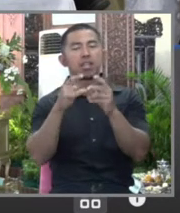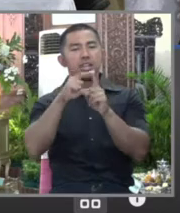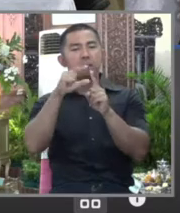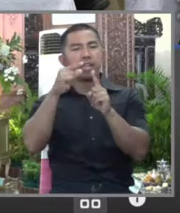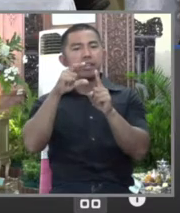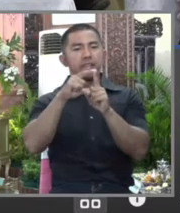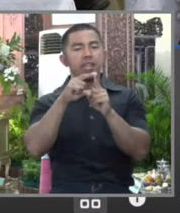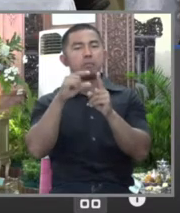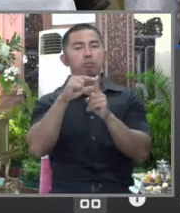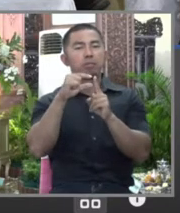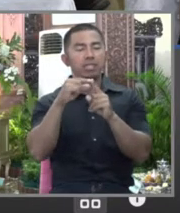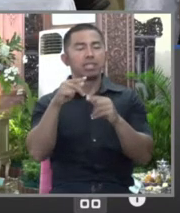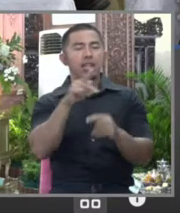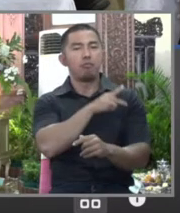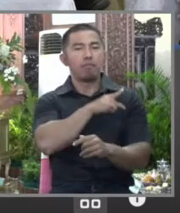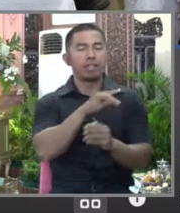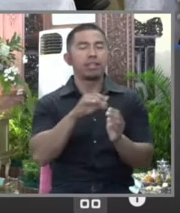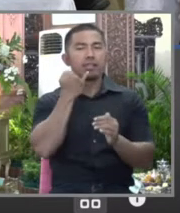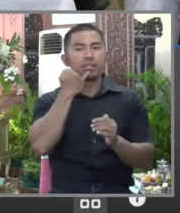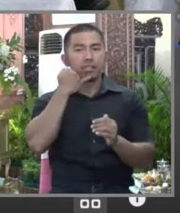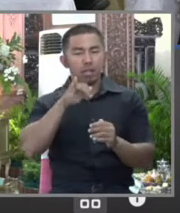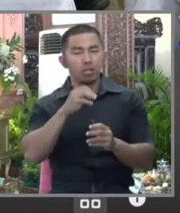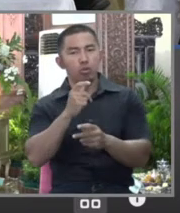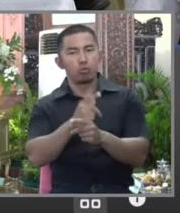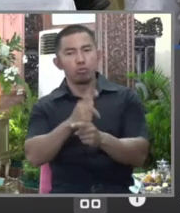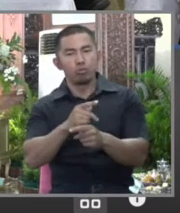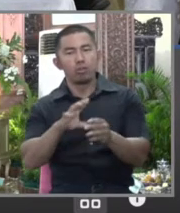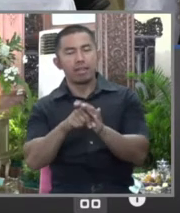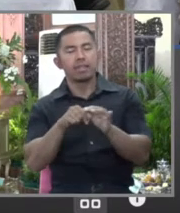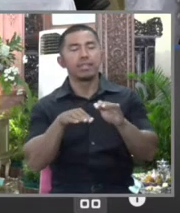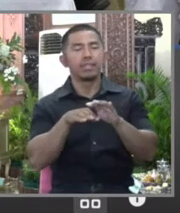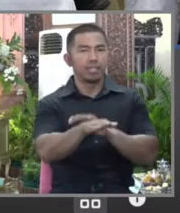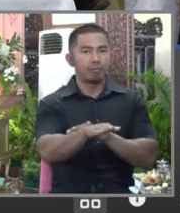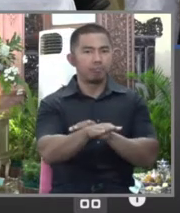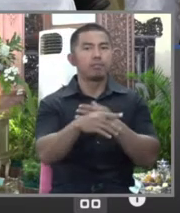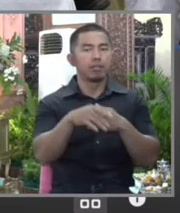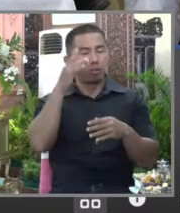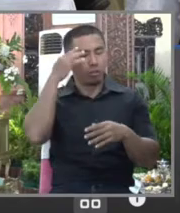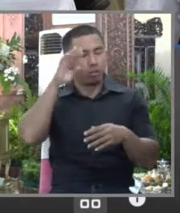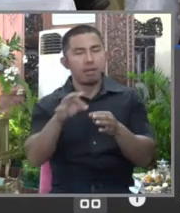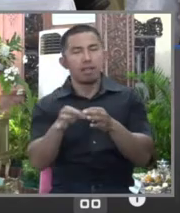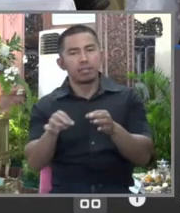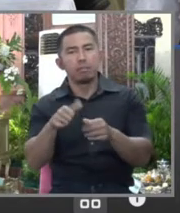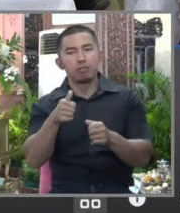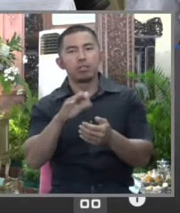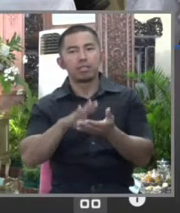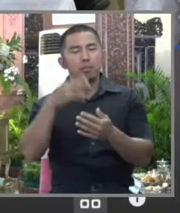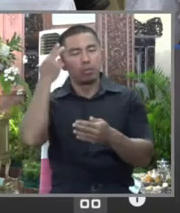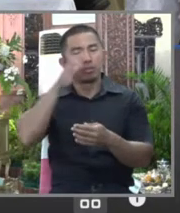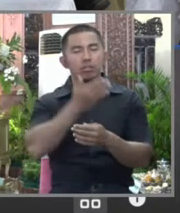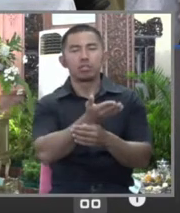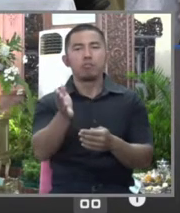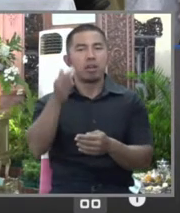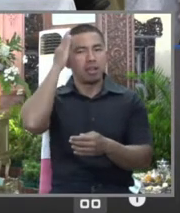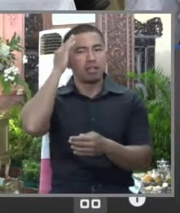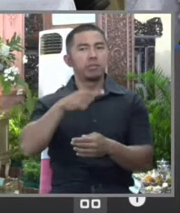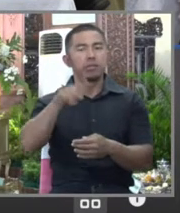dan kabupaten ya. Insya Allah guru nanti biar dikirim agar fasilitasnya bisa baik. Salam untuk semuanya,